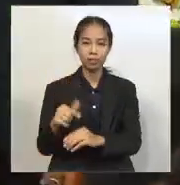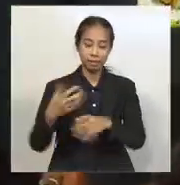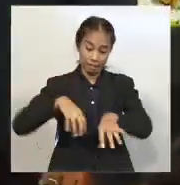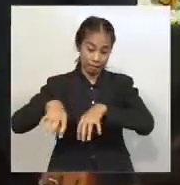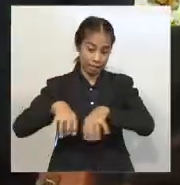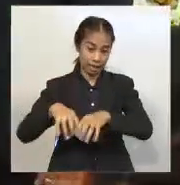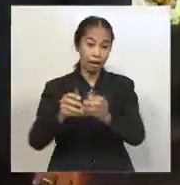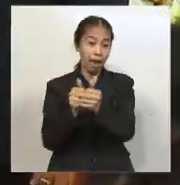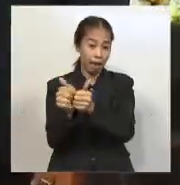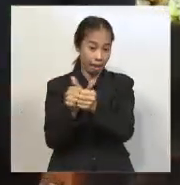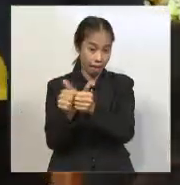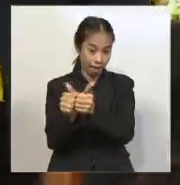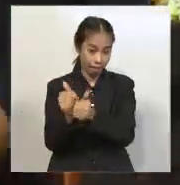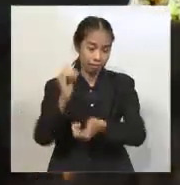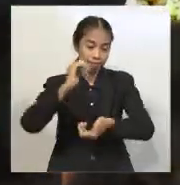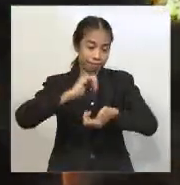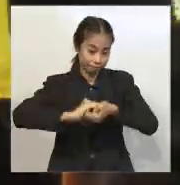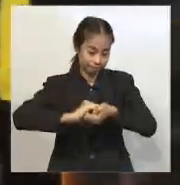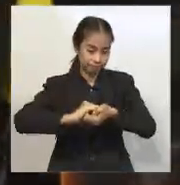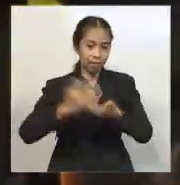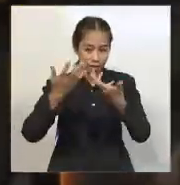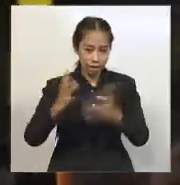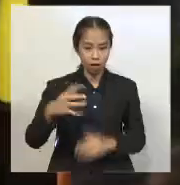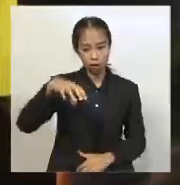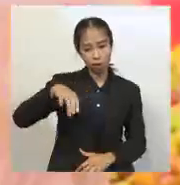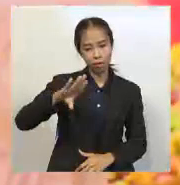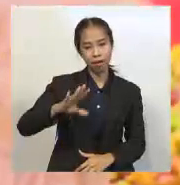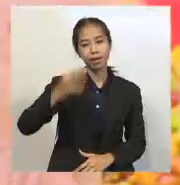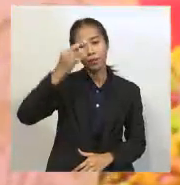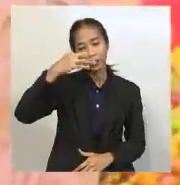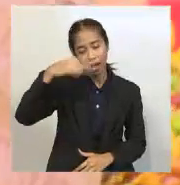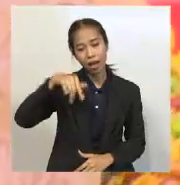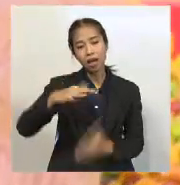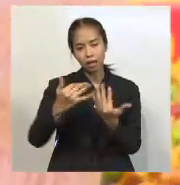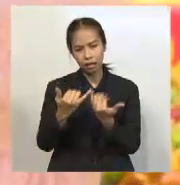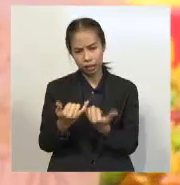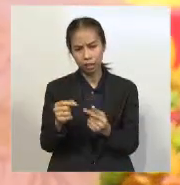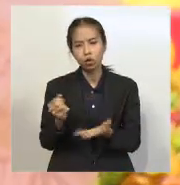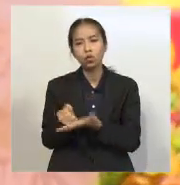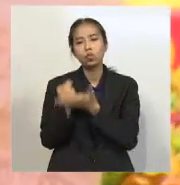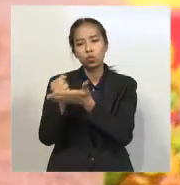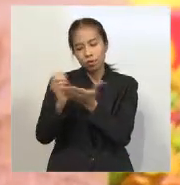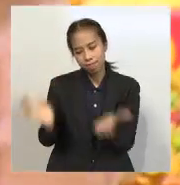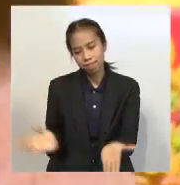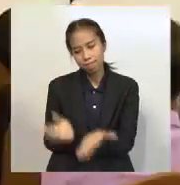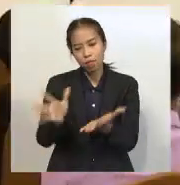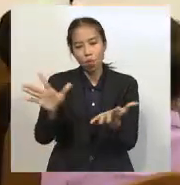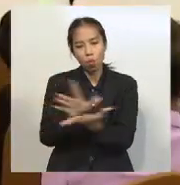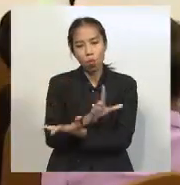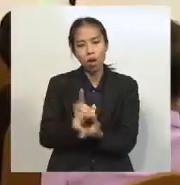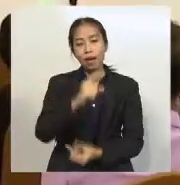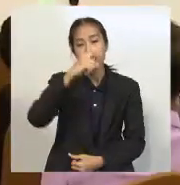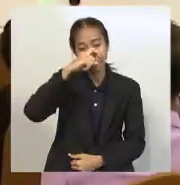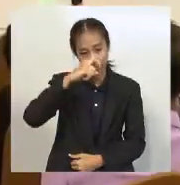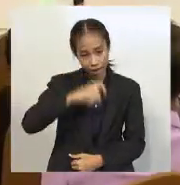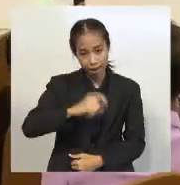ชาติร่วมกับกรมประชาสัมพันธ์และบริษัทปตท.จำกัดเพื่อส่งเสริมศิลปะและเอกลักษณ์ของชาติ